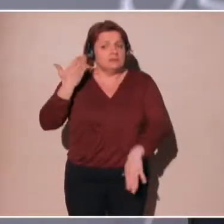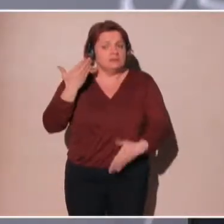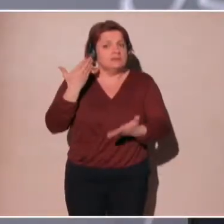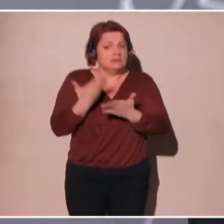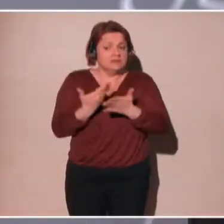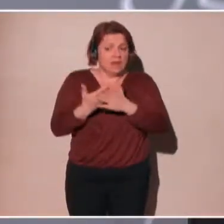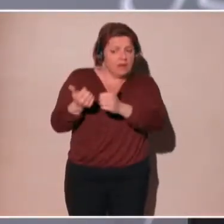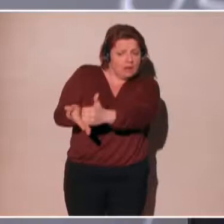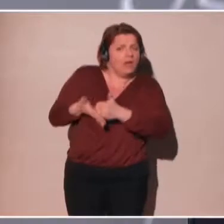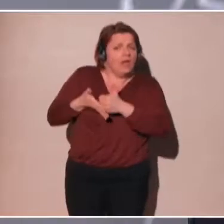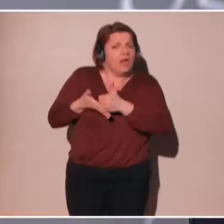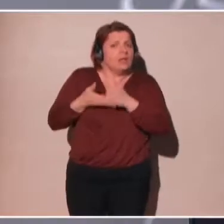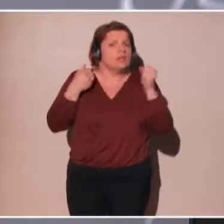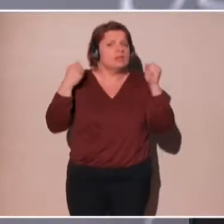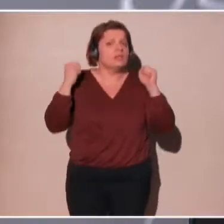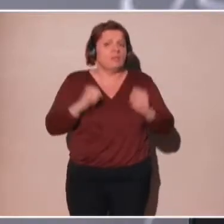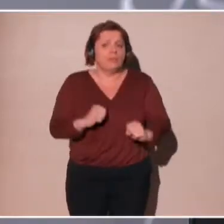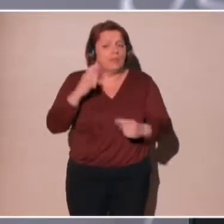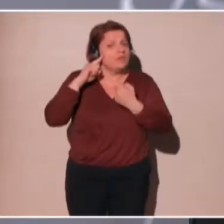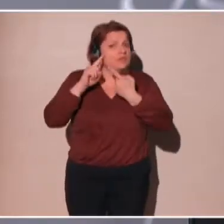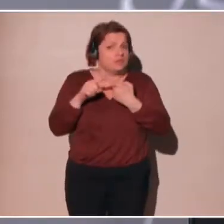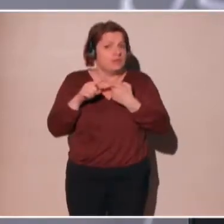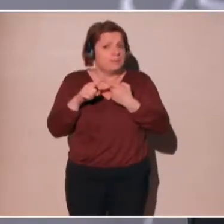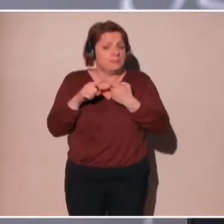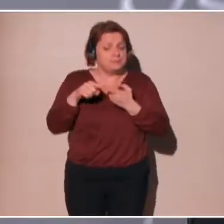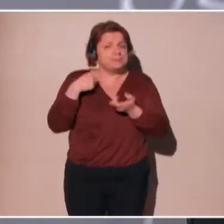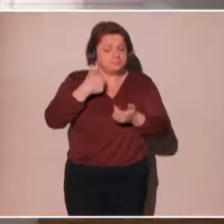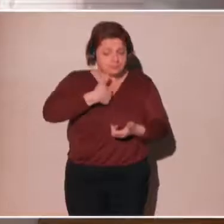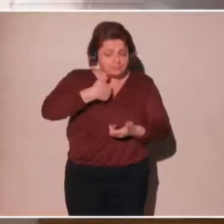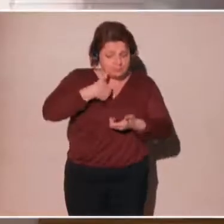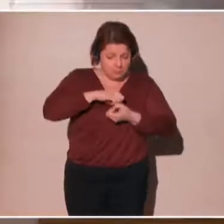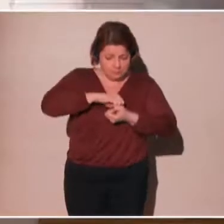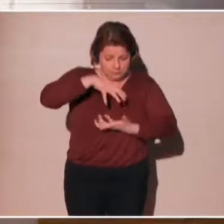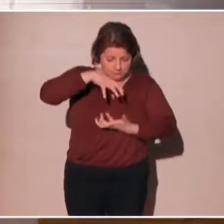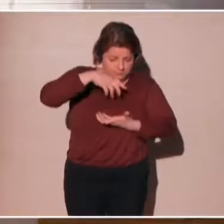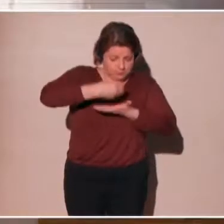également vous aider sur la protection de vos propres données.